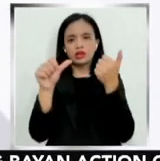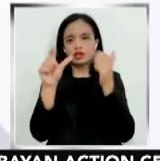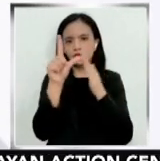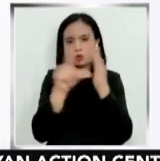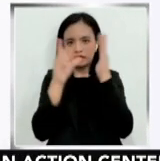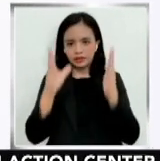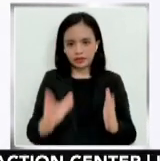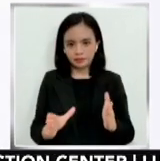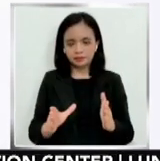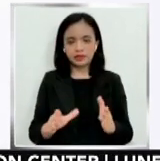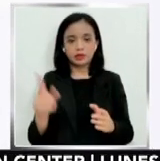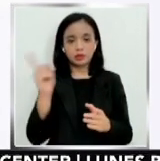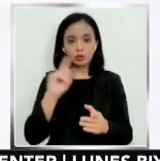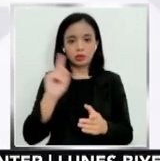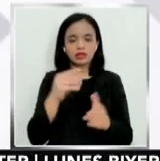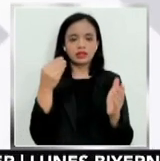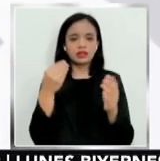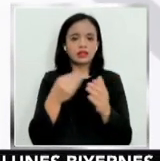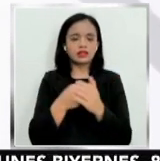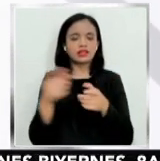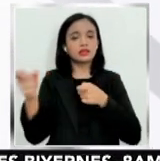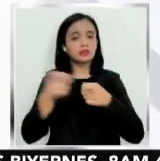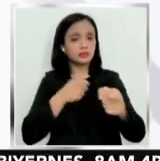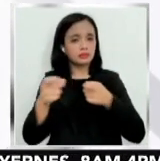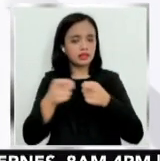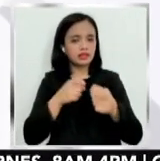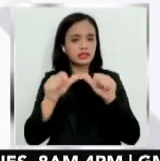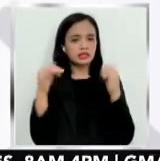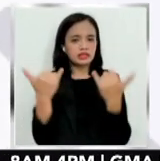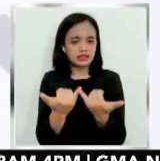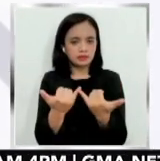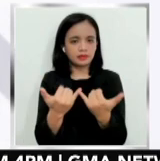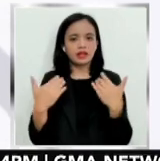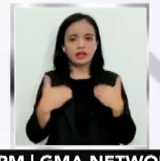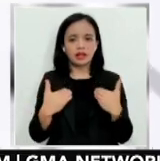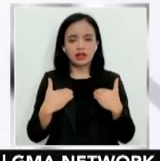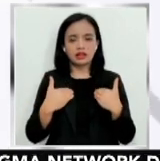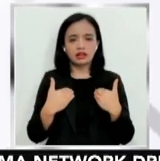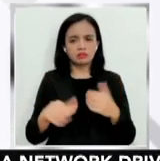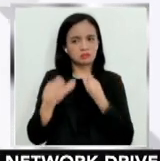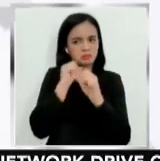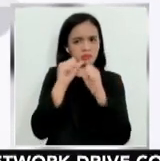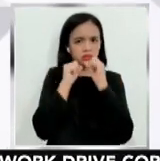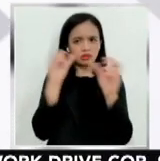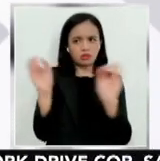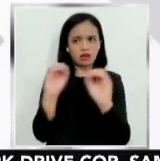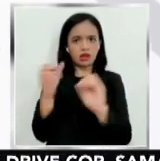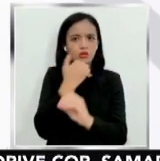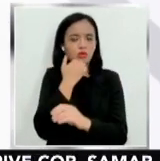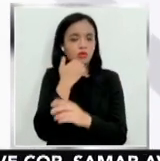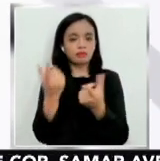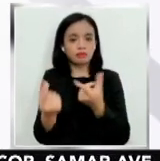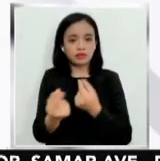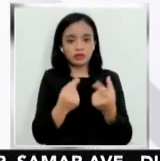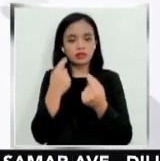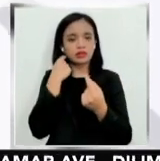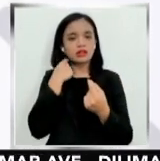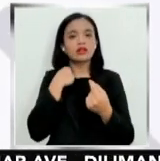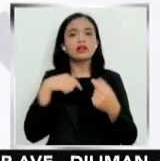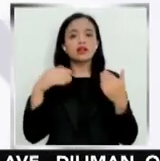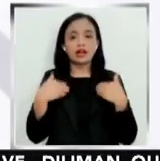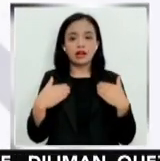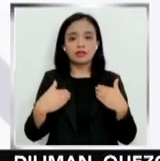mining agency. Mariin itong itinanggi na mayroon silang ginagawang irregular. Kumuha raw sila ng third-party liaison